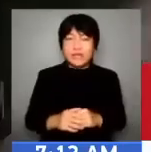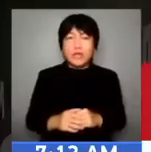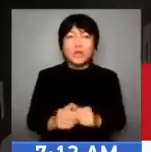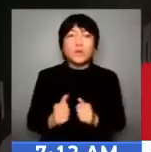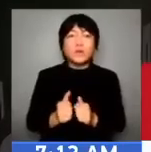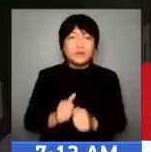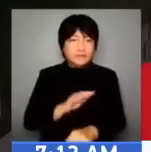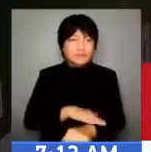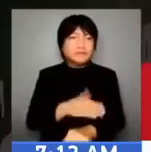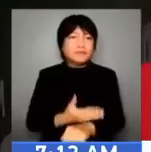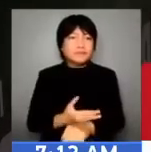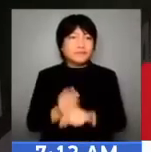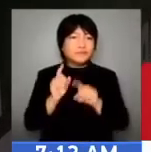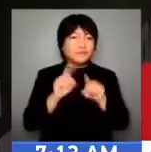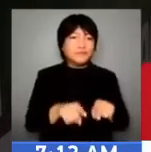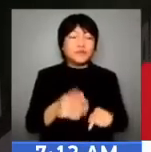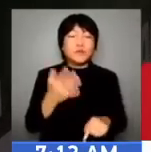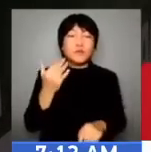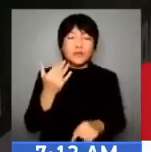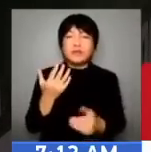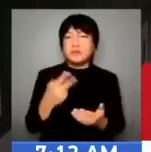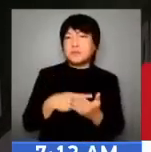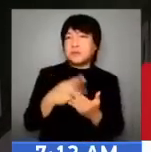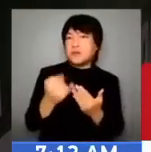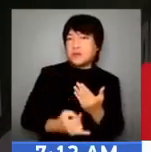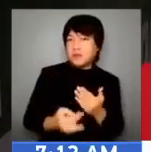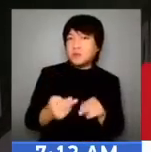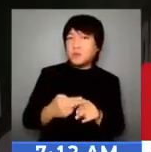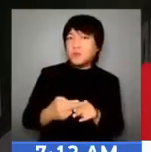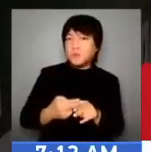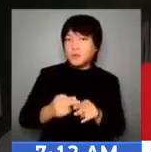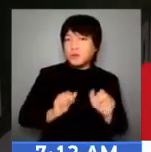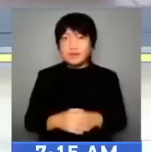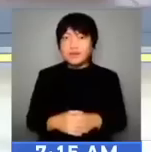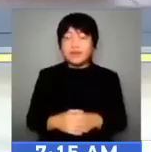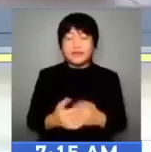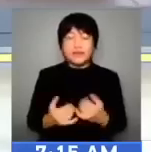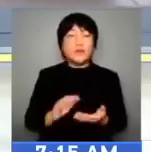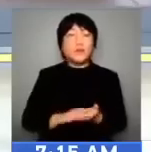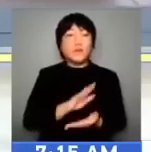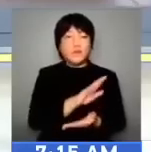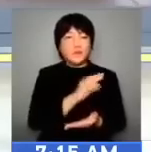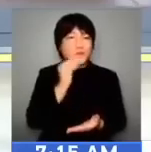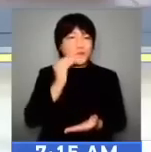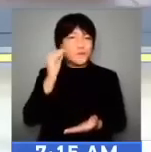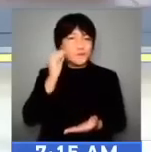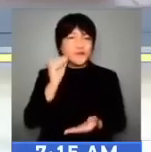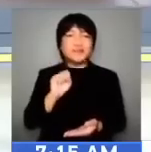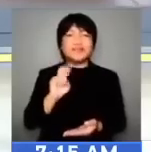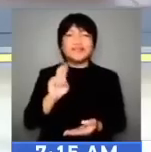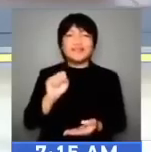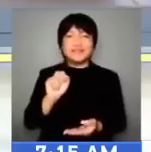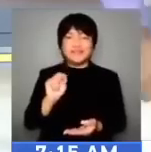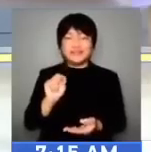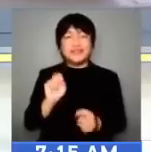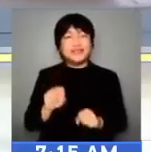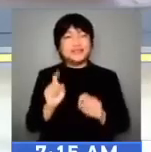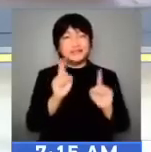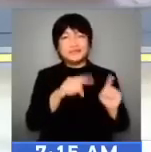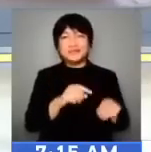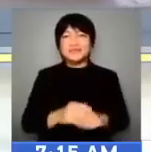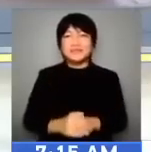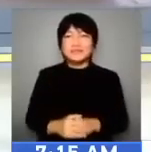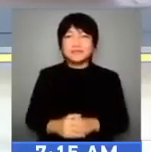upcoming project. Wow! Yeah, it's a great, it's amazing actually. Can't wait. Pero ito ha, may aabangan na naman ng mga kapuso sa GMA